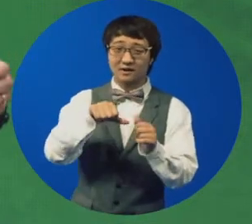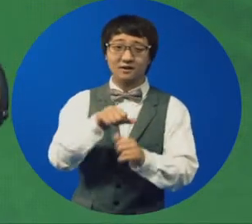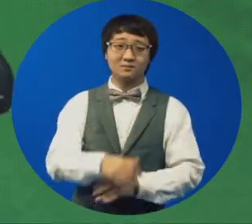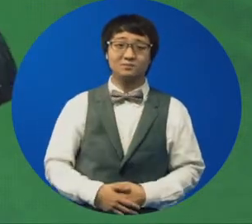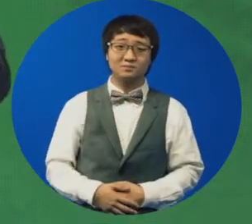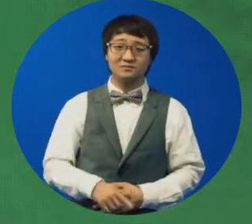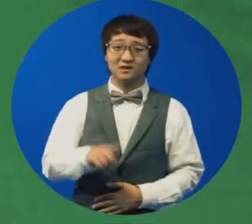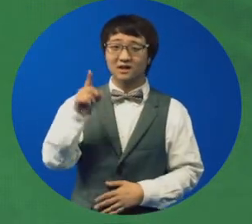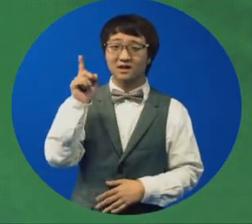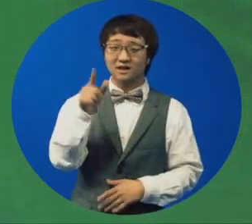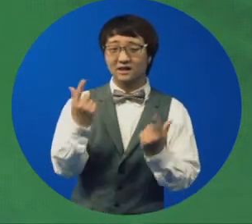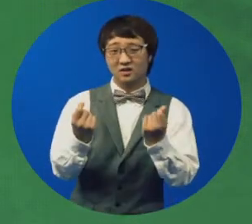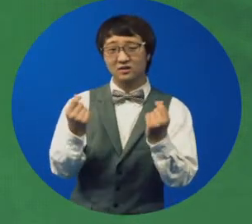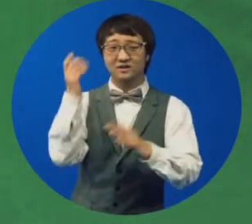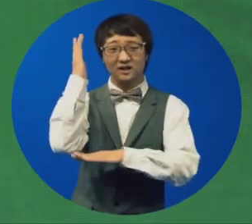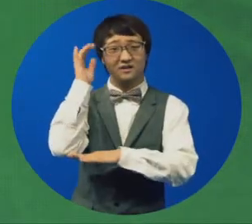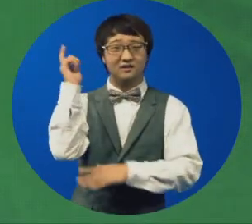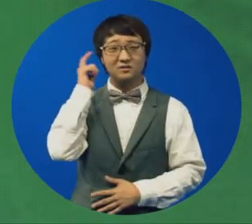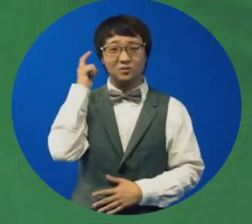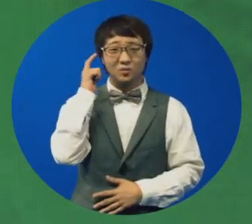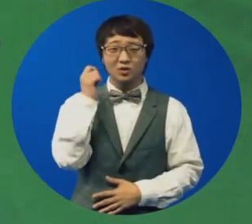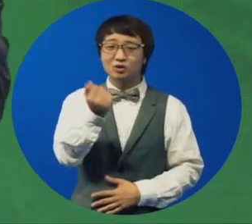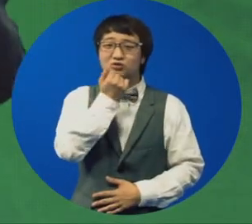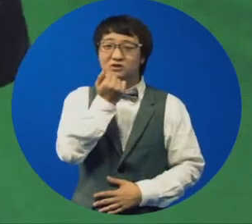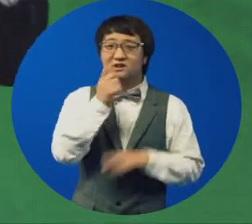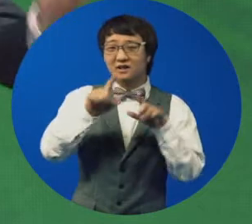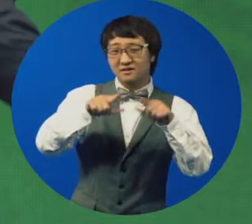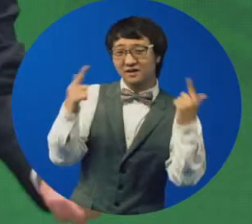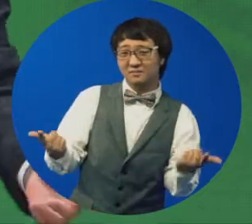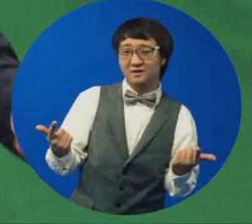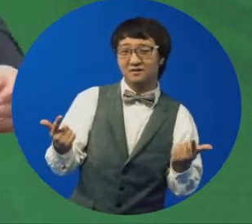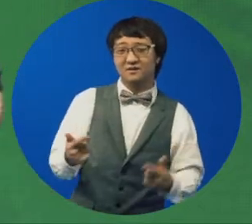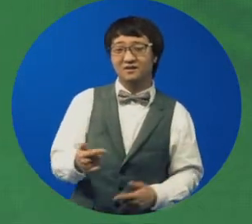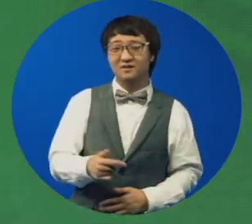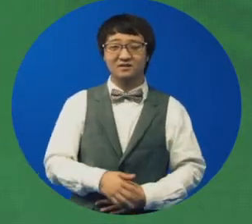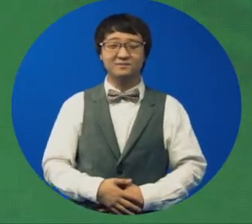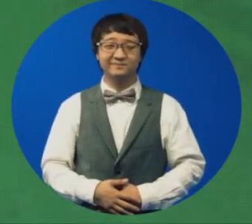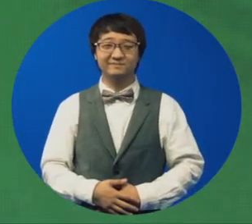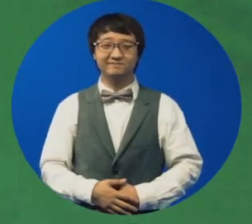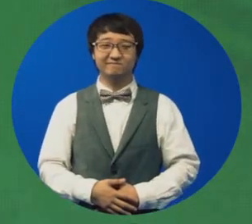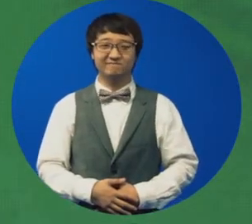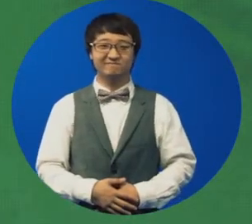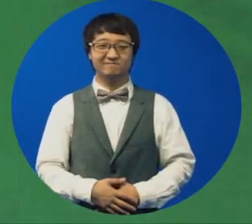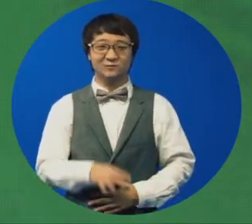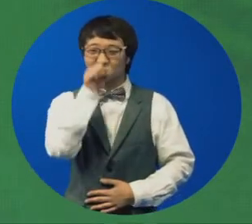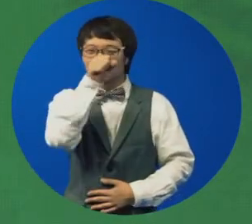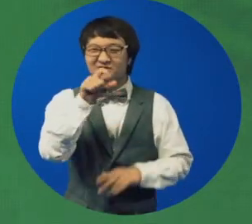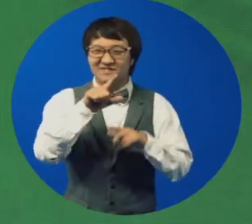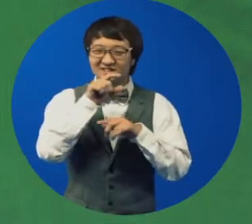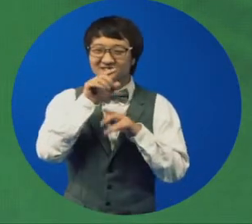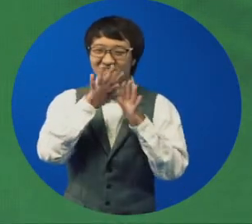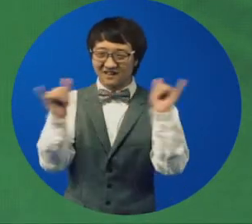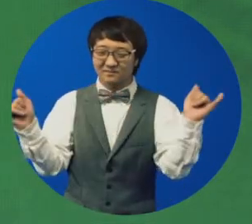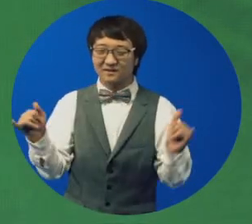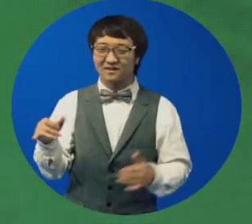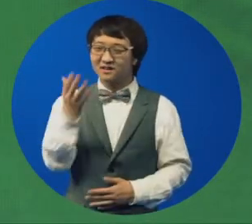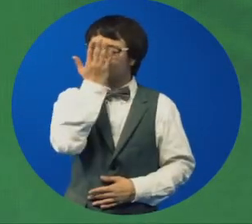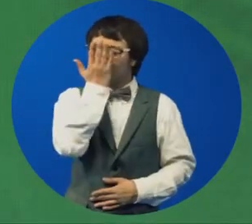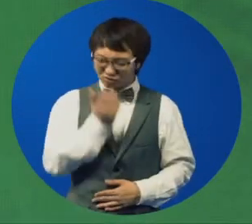어쨌든 이런 이야기를 듣고 여러분들이 웃지 않는다면 여러분들이 정서적인 문제가 있는 겁니다. 권태기에 빠진